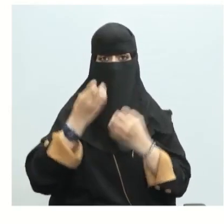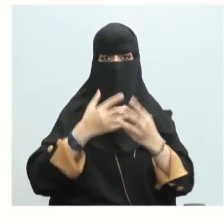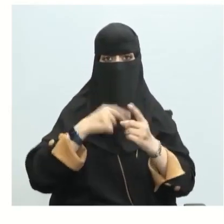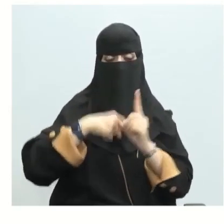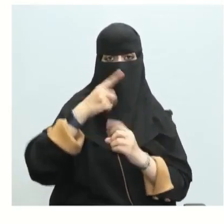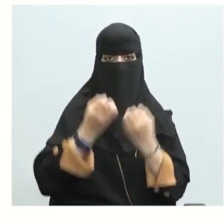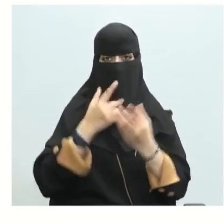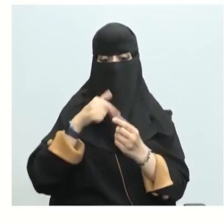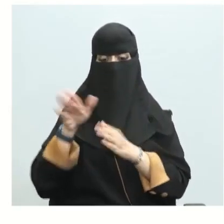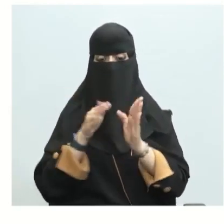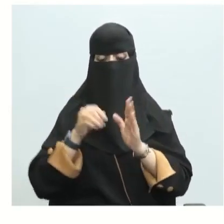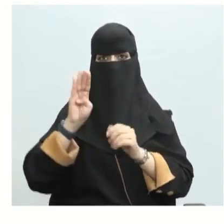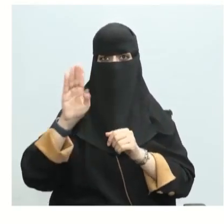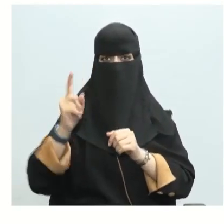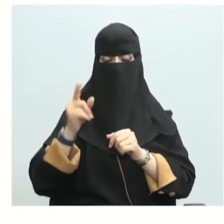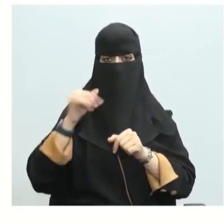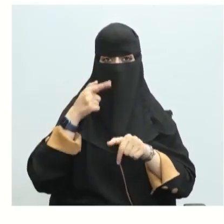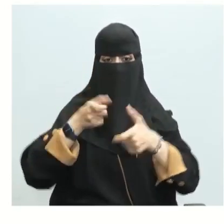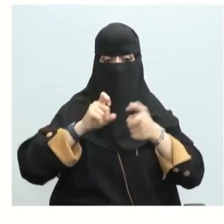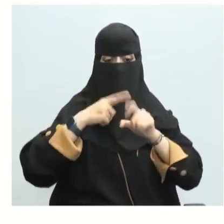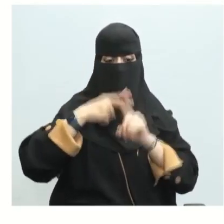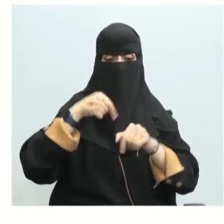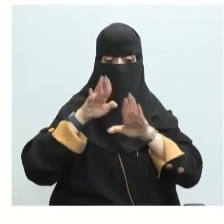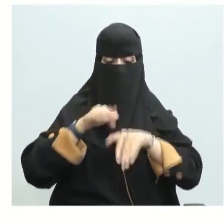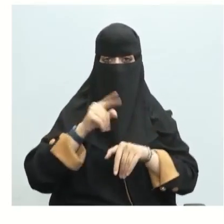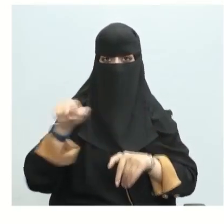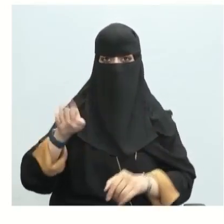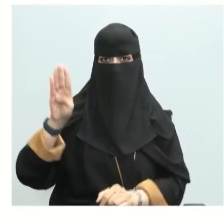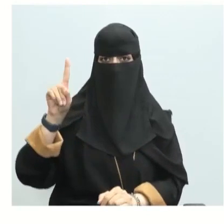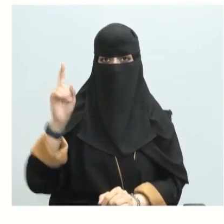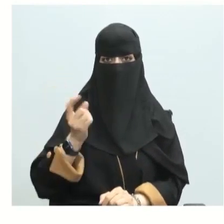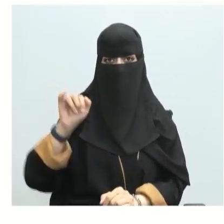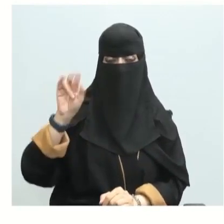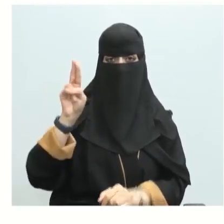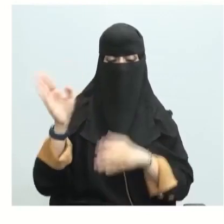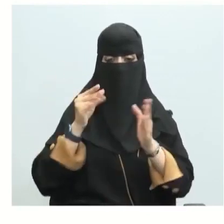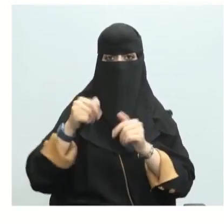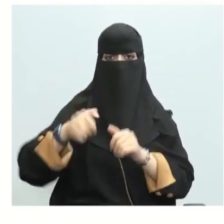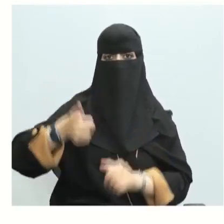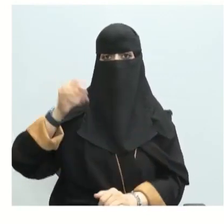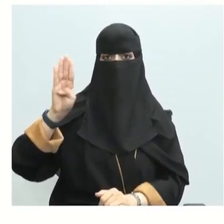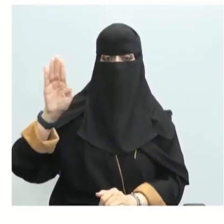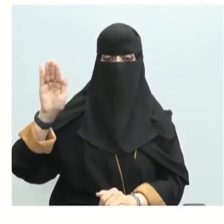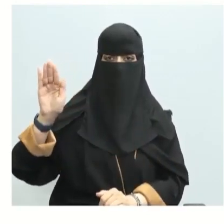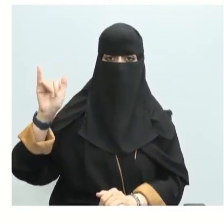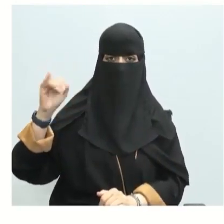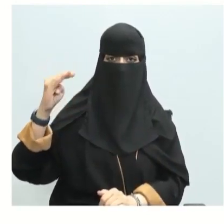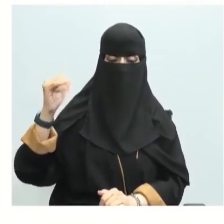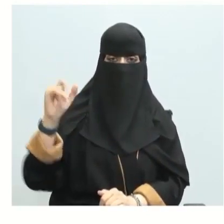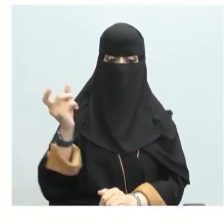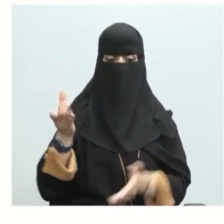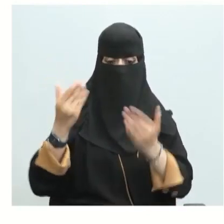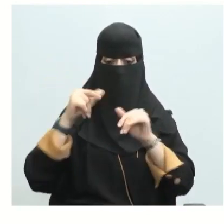وتكوين ثالث اكسيد الكبريت يتبقى لدي الكبريت والاكسجين هنا موجود في المتفاعلات